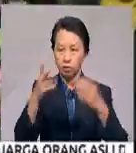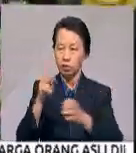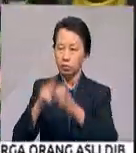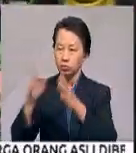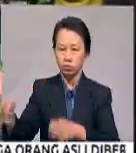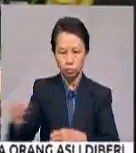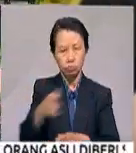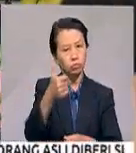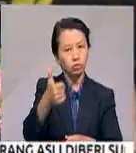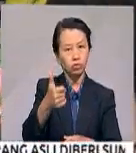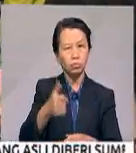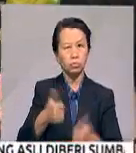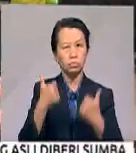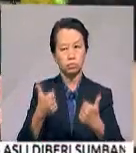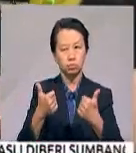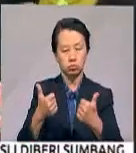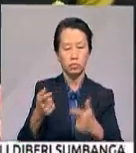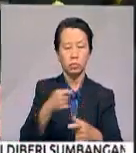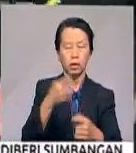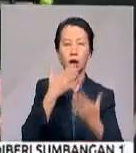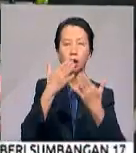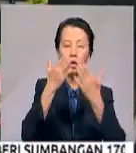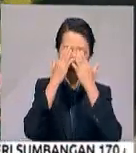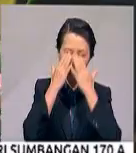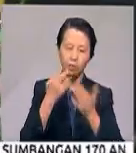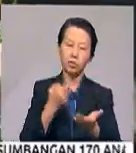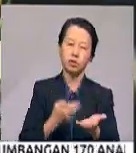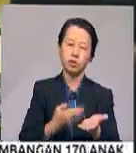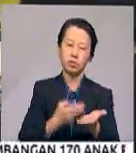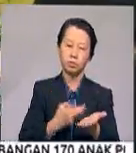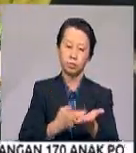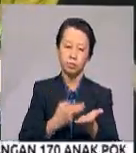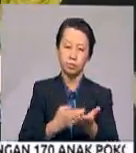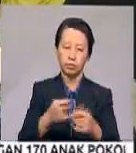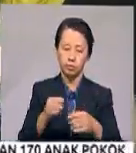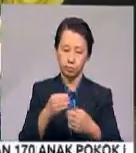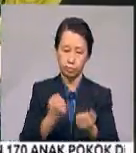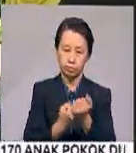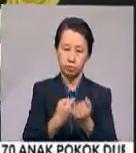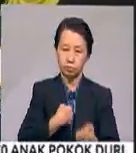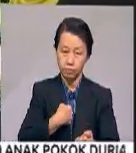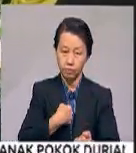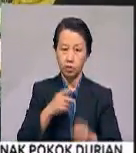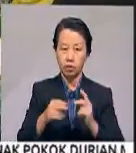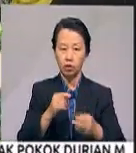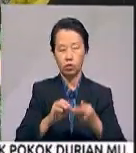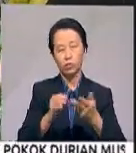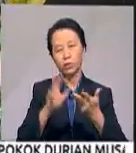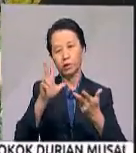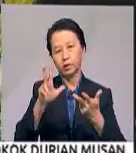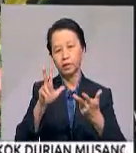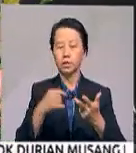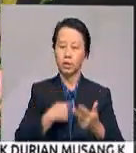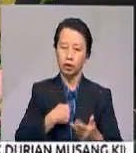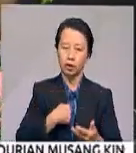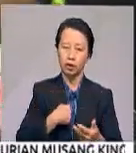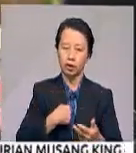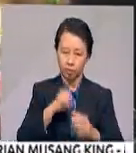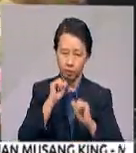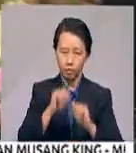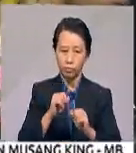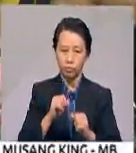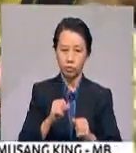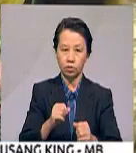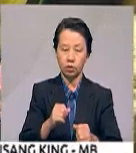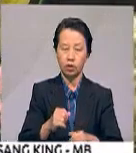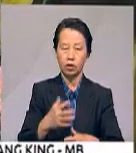yang terbaik, semua legend-legend dan alhamdulillah rezeki berpihak kepada Erin. Walaupun nombor 3, Erin dapat yang